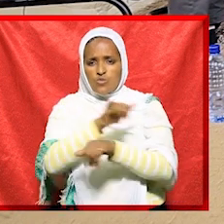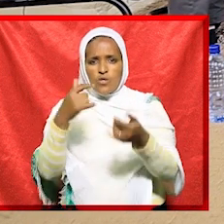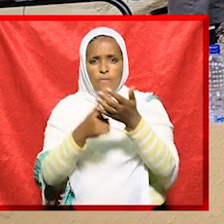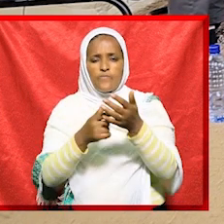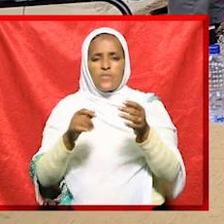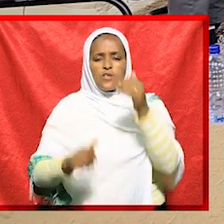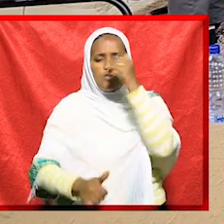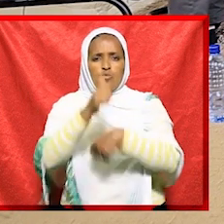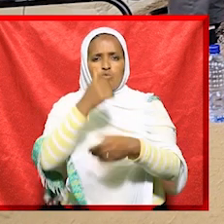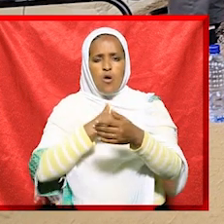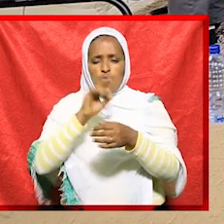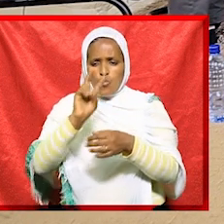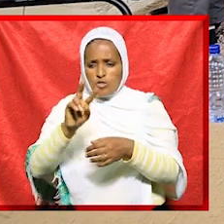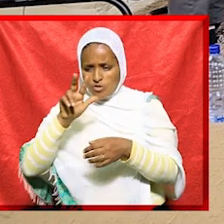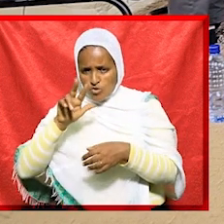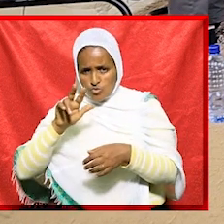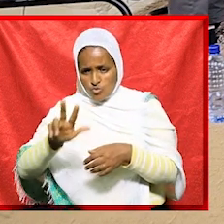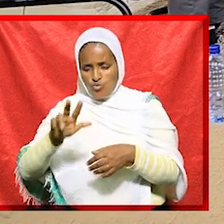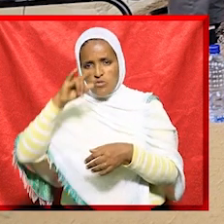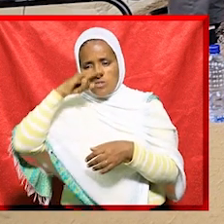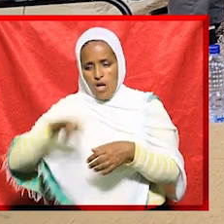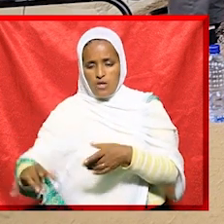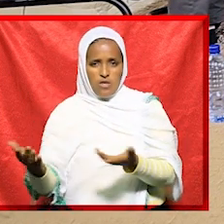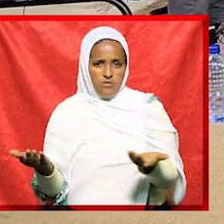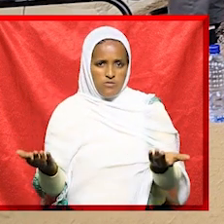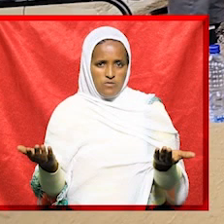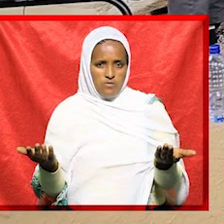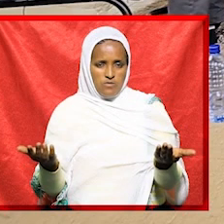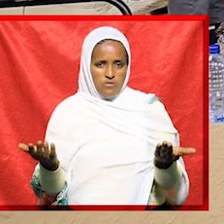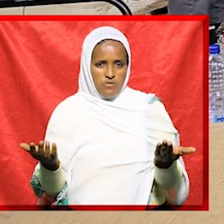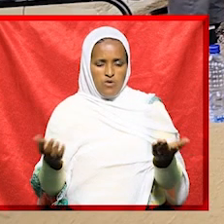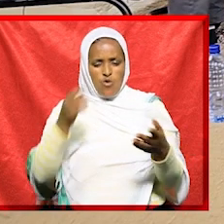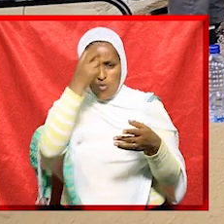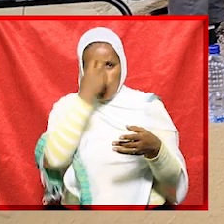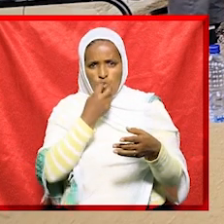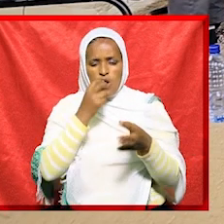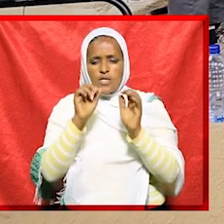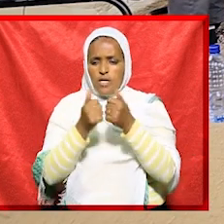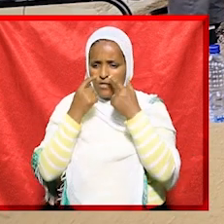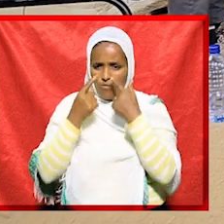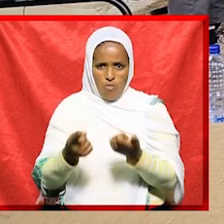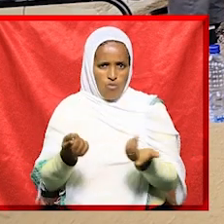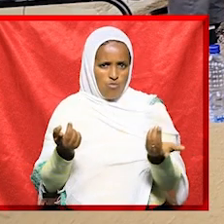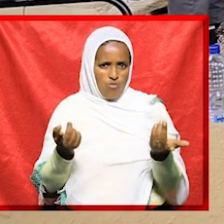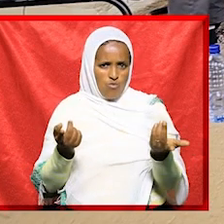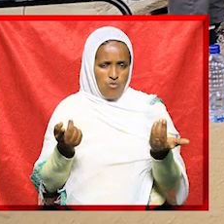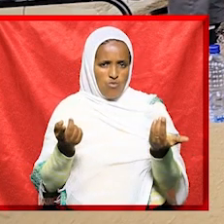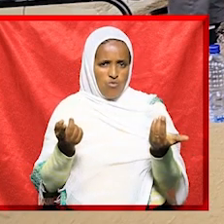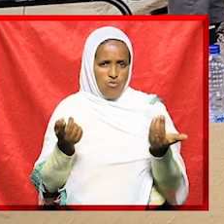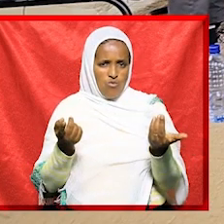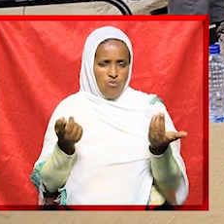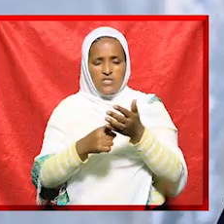እኛም ከምናውቀው አንጻር እየተጠቁ ያሉ የሁለት የሶስት የአራት ዓመት ህፃናት ወላጅ እስኪ እንዴት ነው የሚያዩ